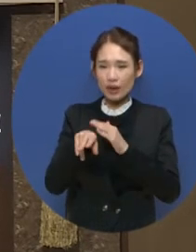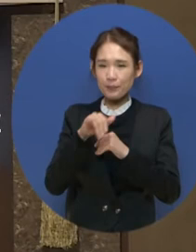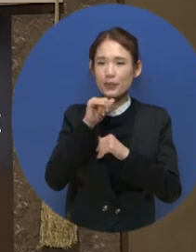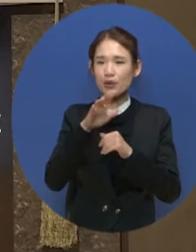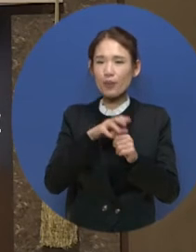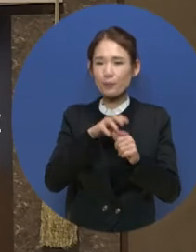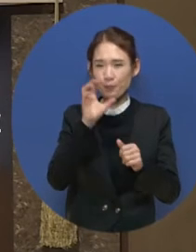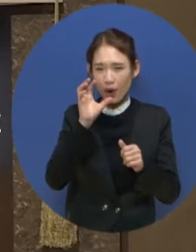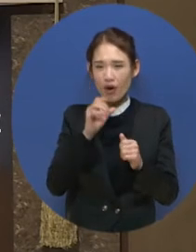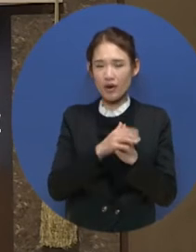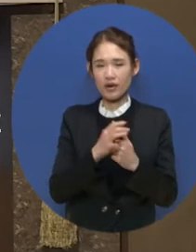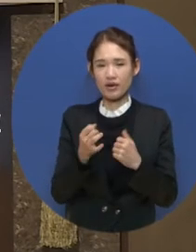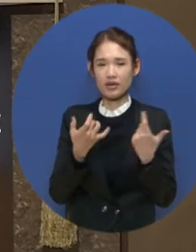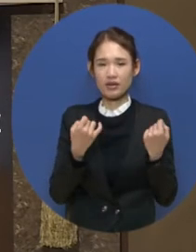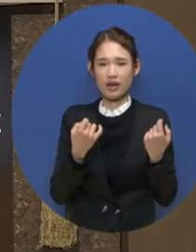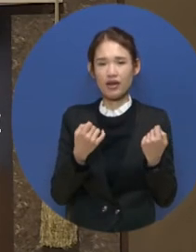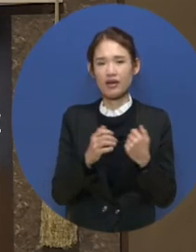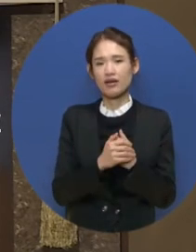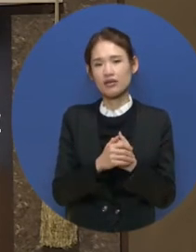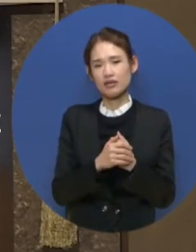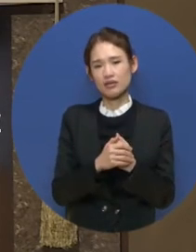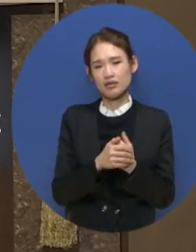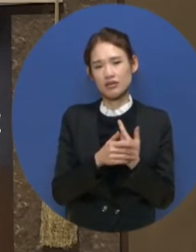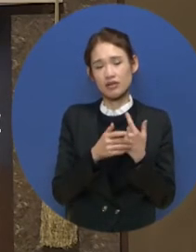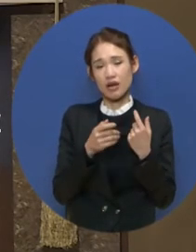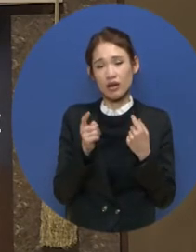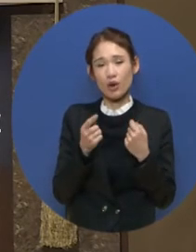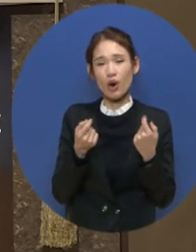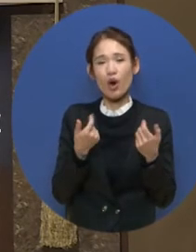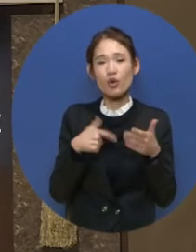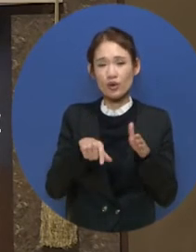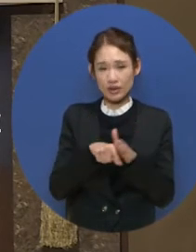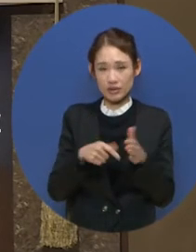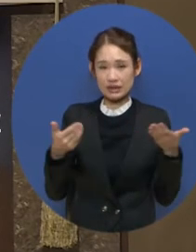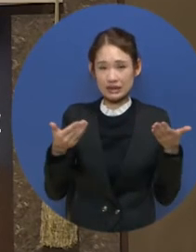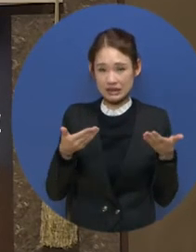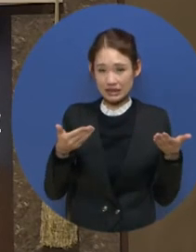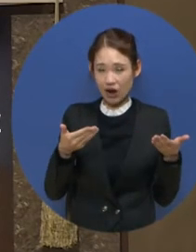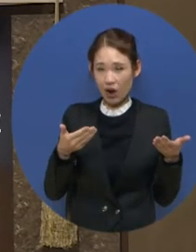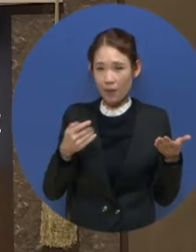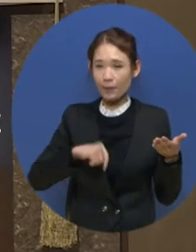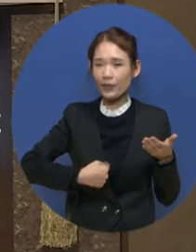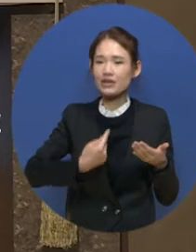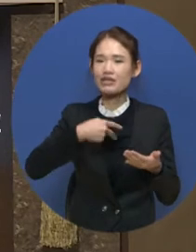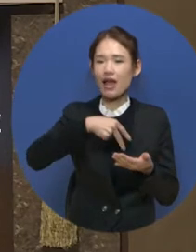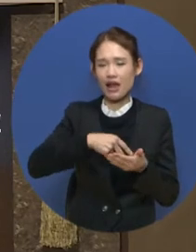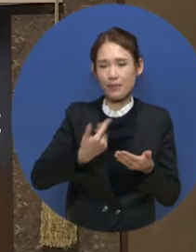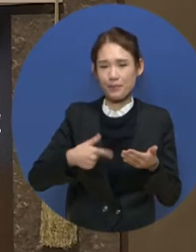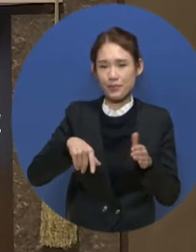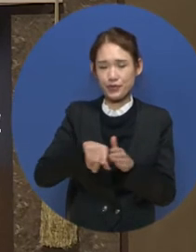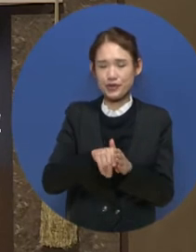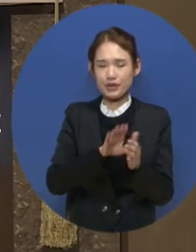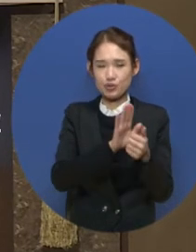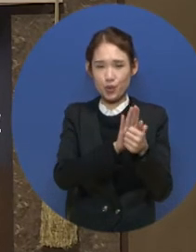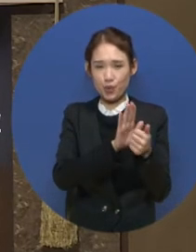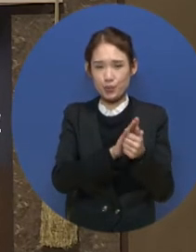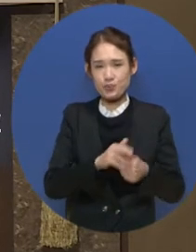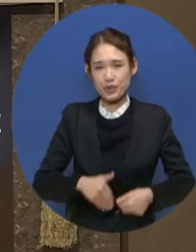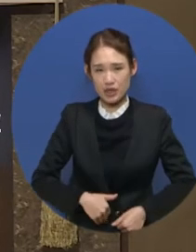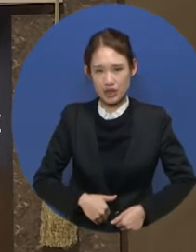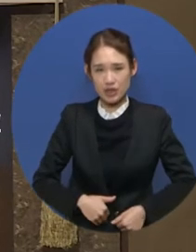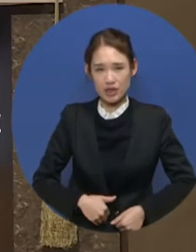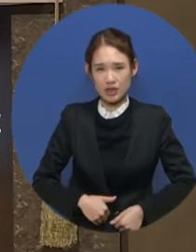내에서 부터 벗어나게 끔 하는 것 그러려면 직업적으로 이렇게 자립할 수 있게끔 지원해야 된다 그래서 그